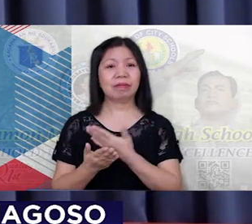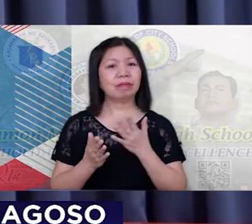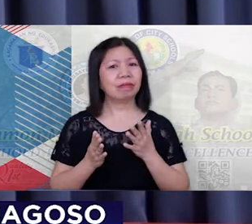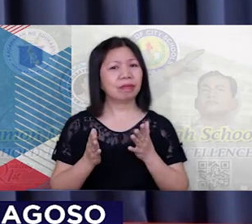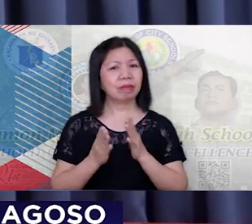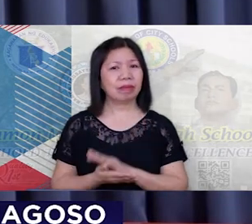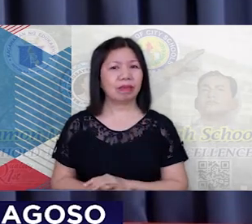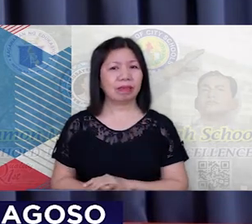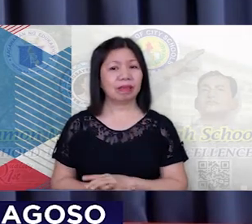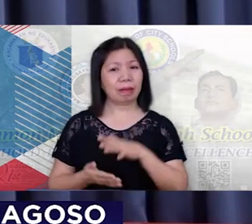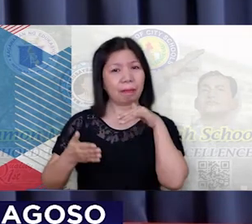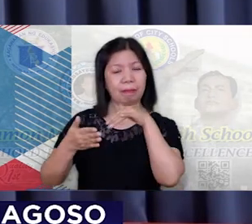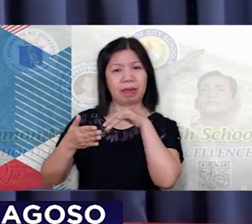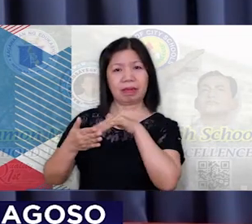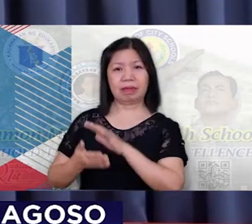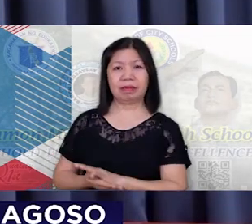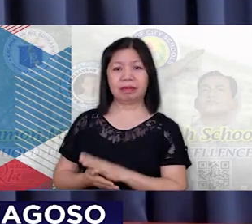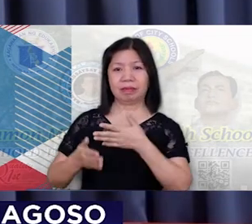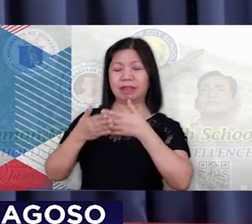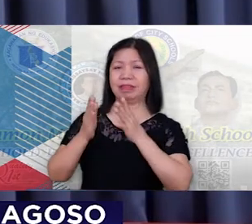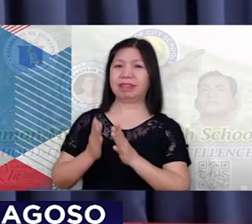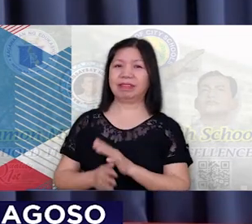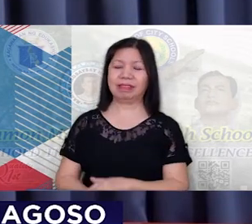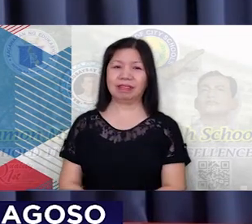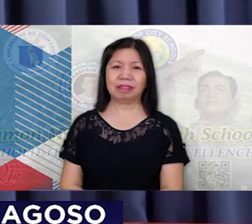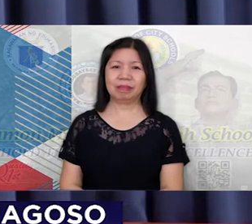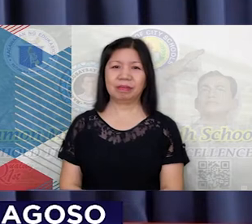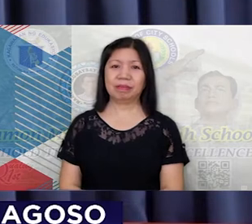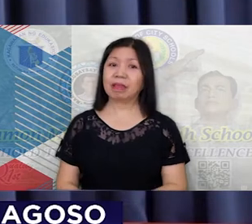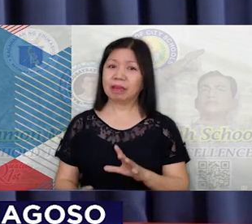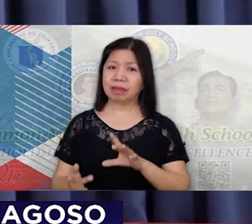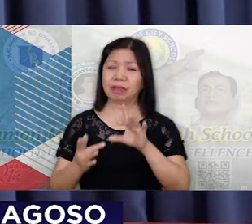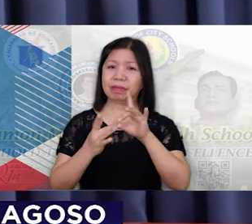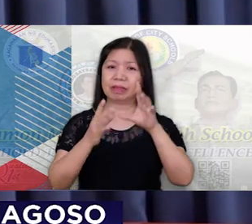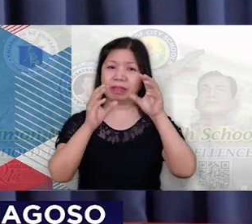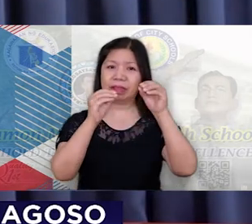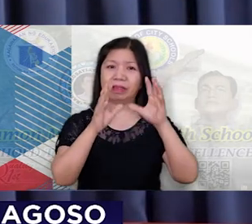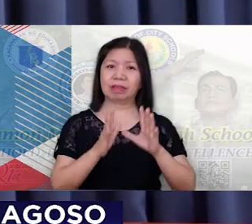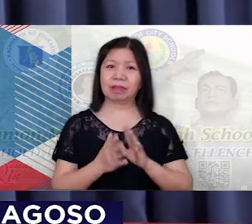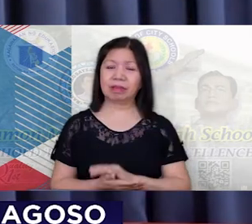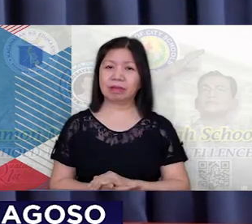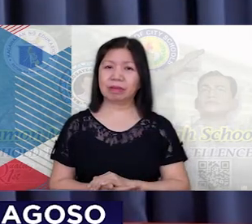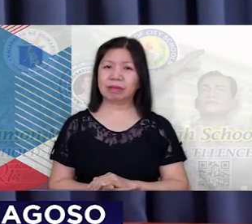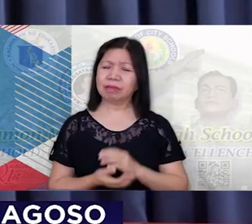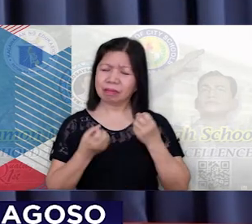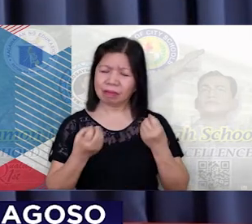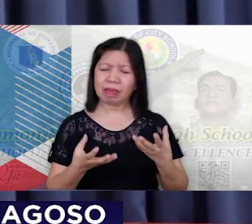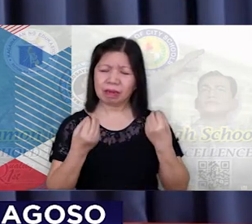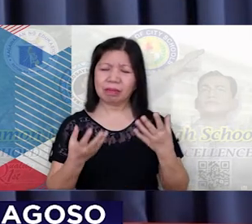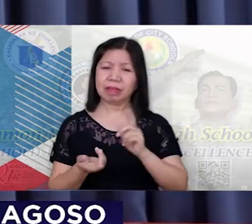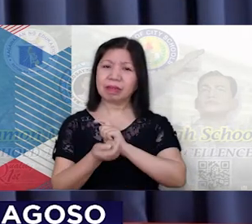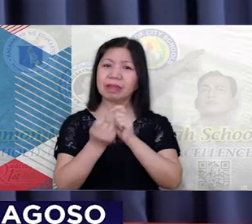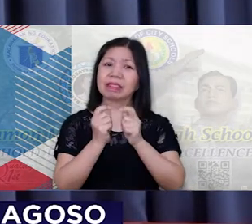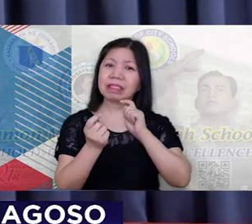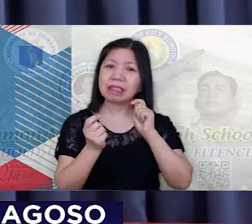paraan ng pag-aaral ng mga estudyante. Lalo na sa mga guro, alam kong marami kayong